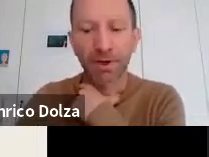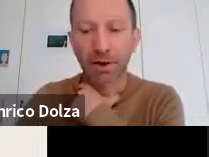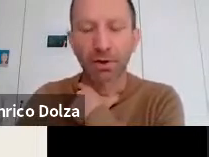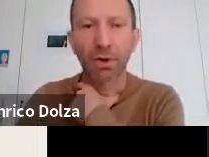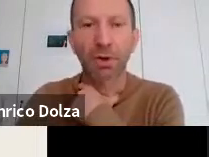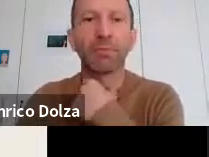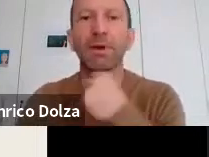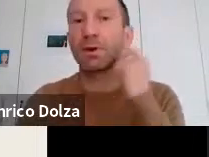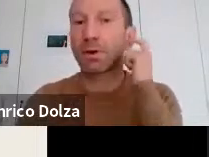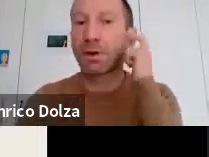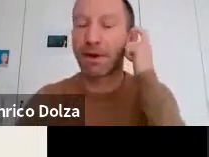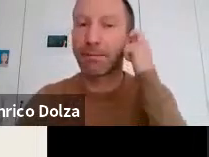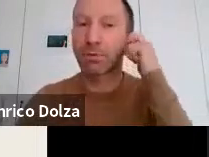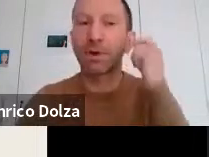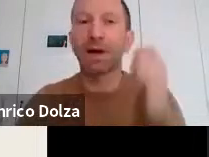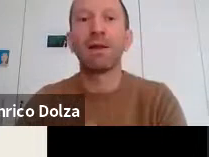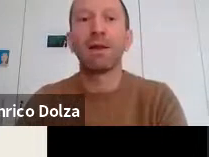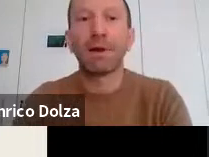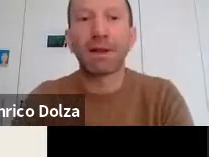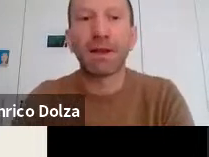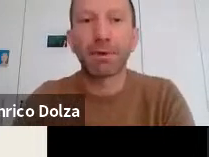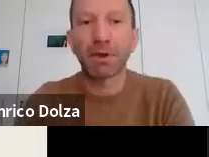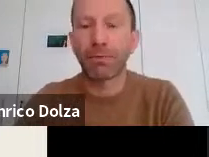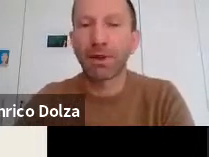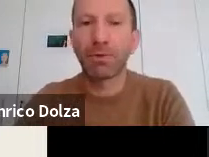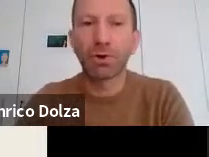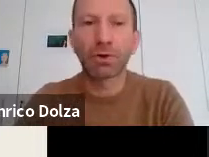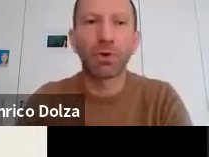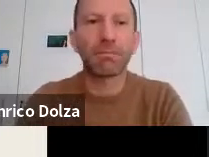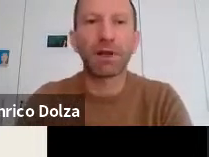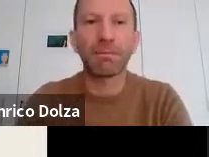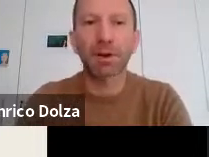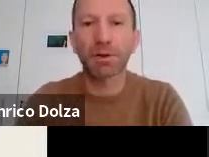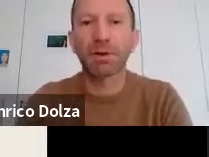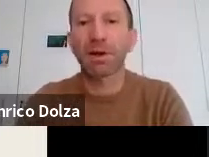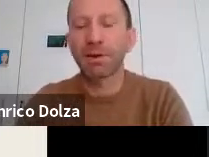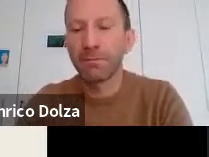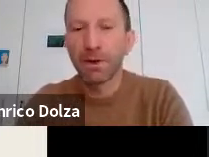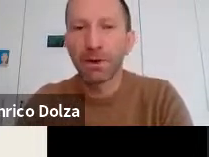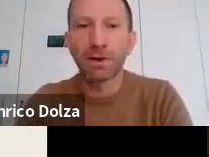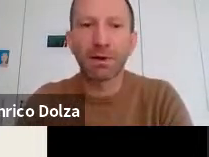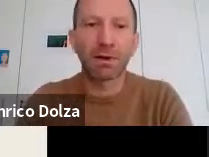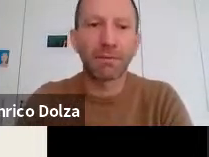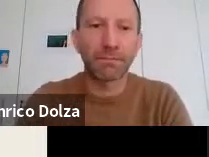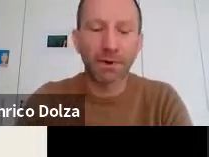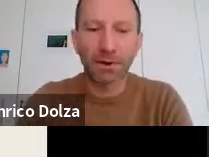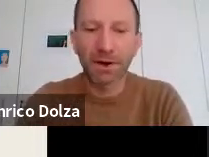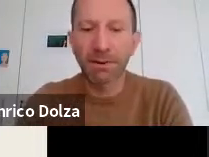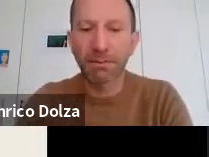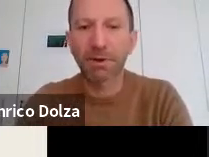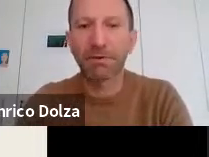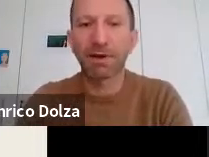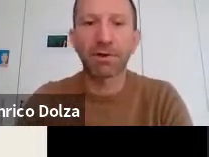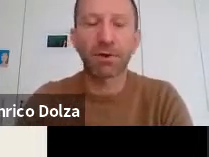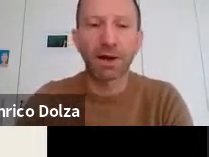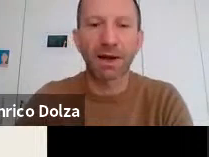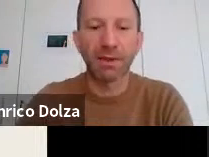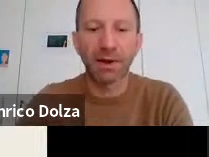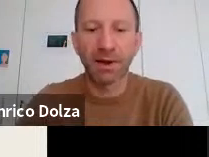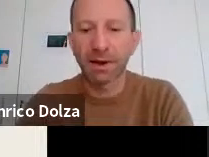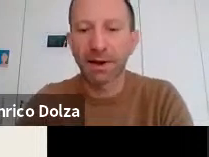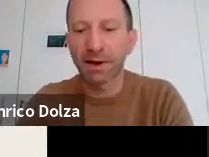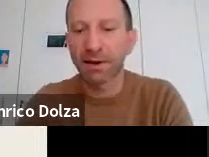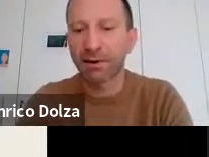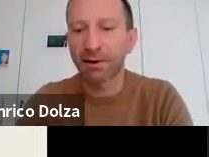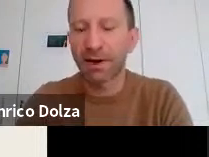comunque dobbiamo prevederlo non solo per i sordi, ma anche per una platea potenzialmente molto più ampia di persone che possono avere